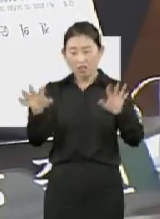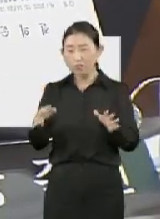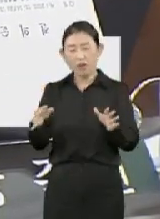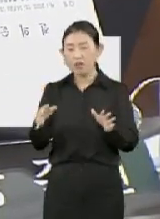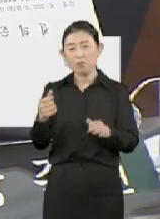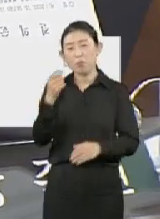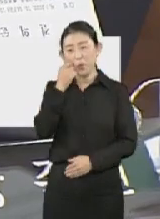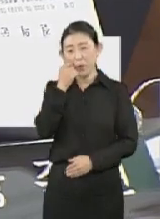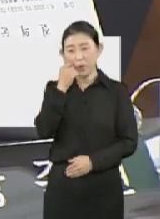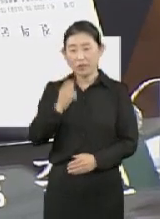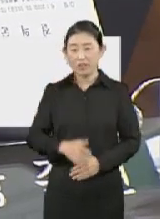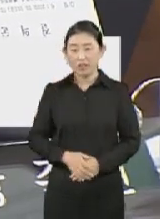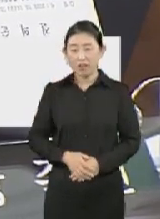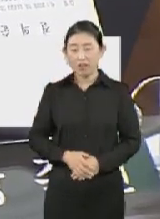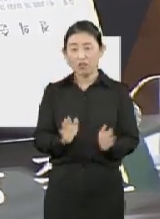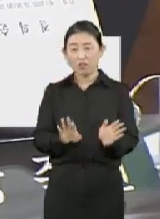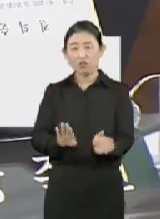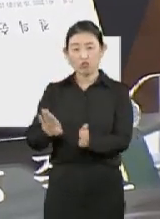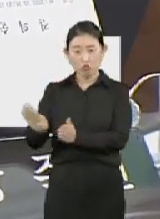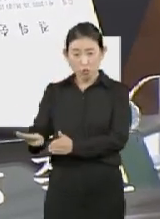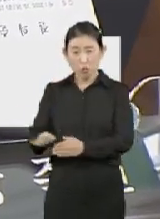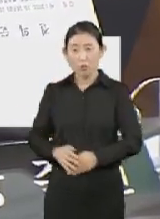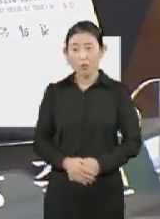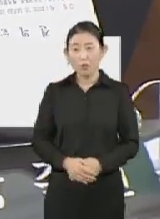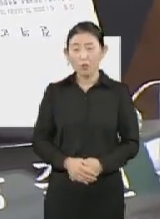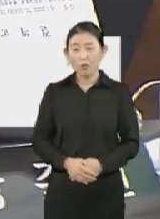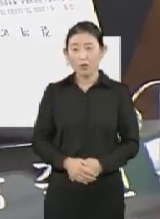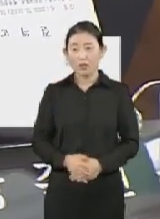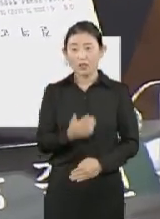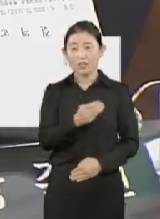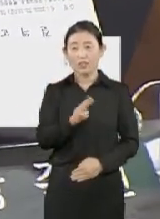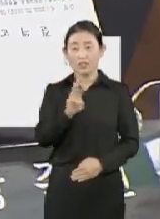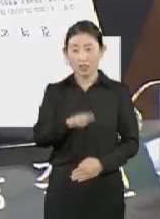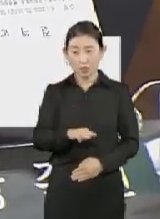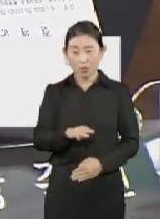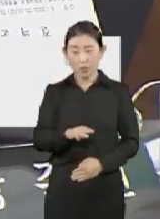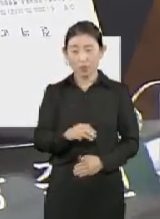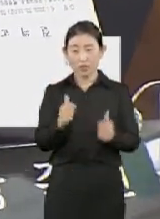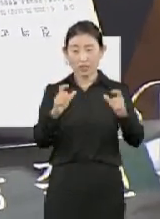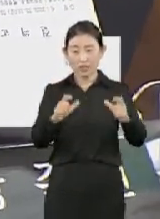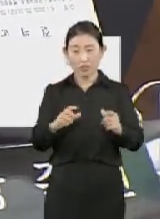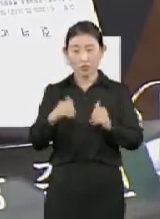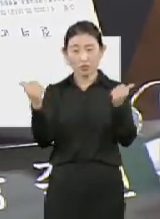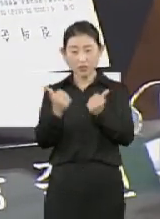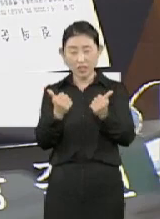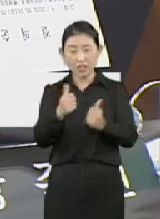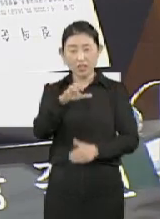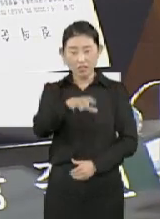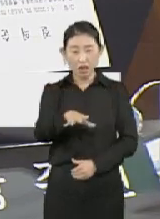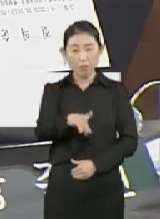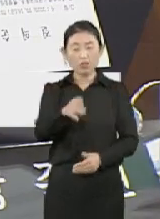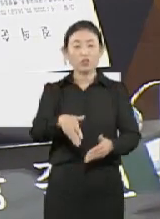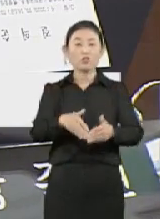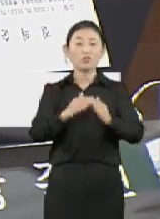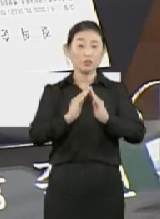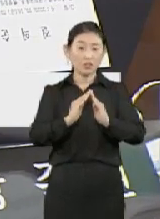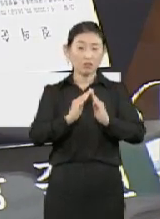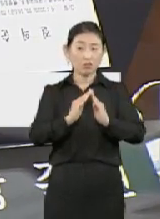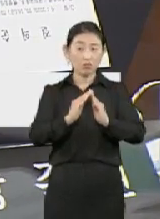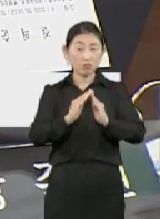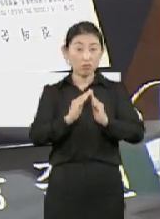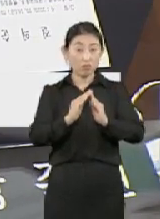없죠 그래서 그동안 놀이 되고 진전되어 왔던 국회 3도의 서당을 먼저 추진 설치하는